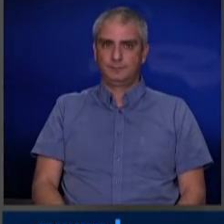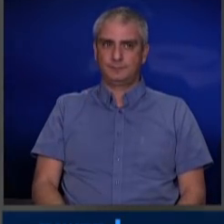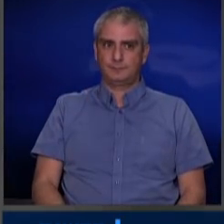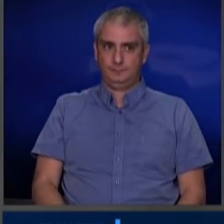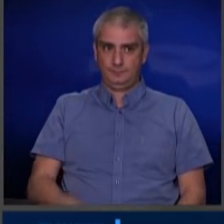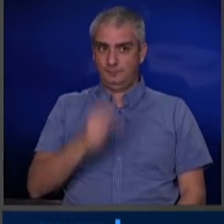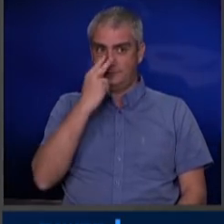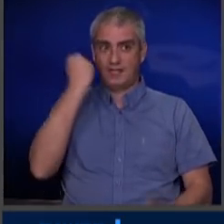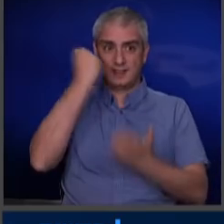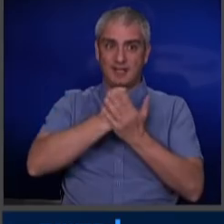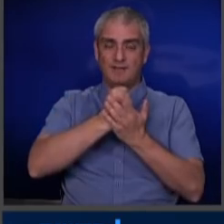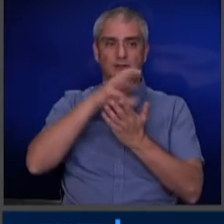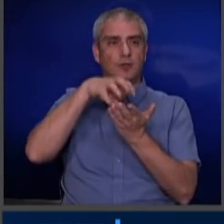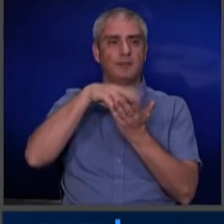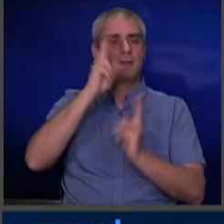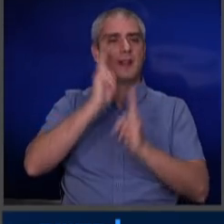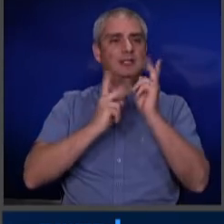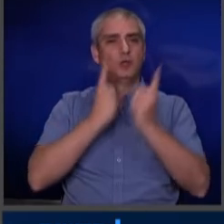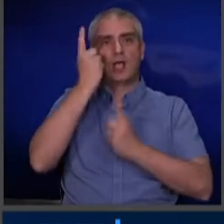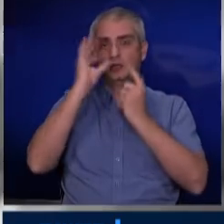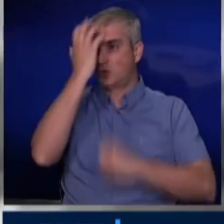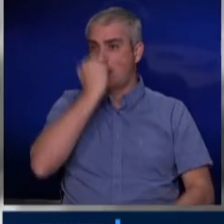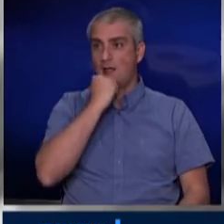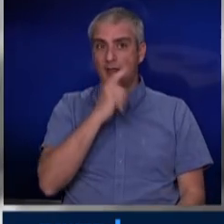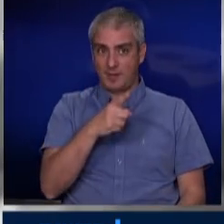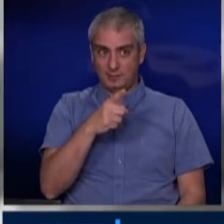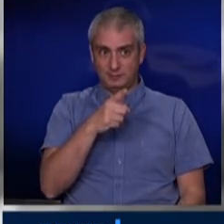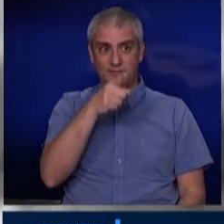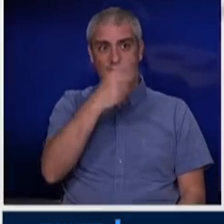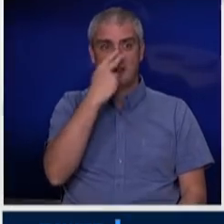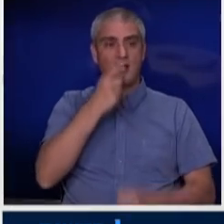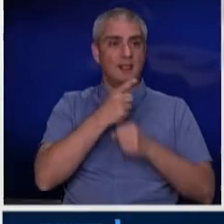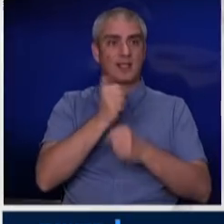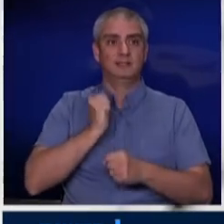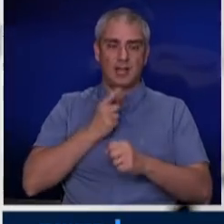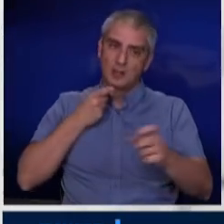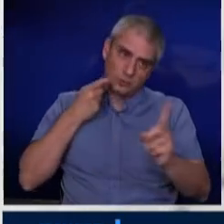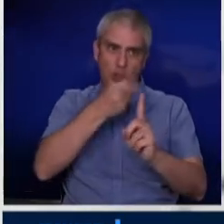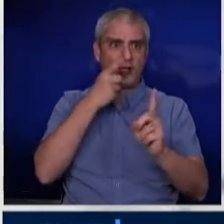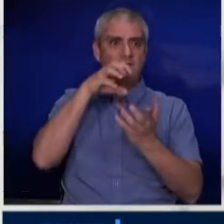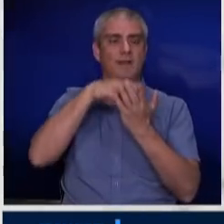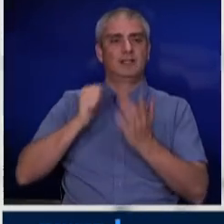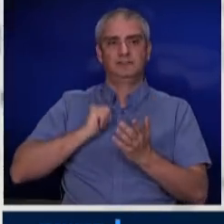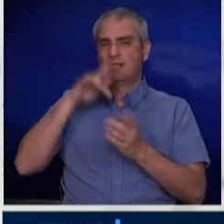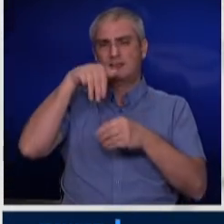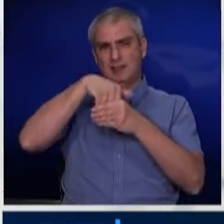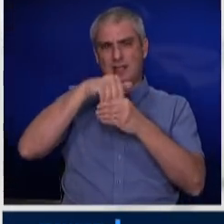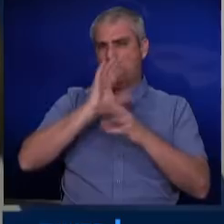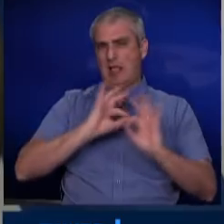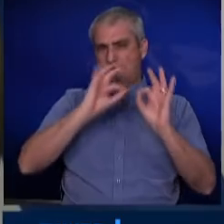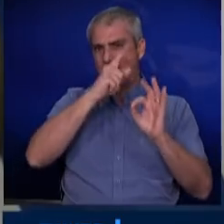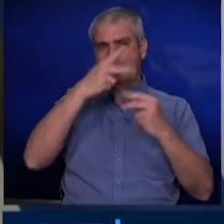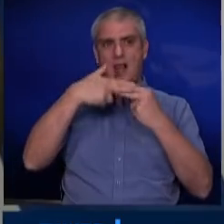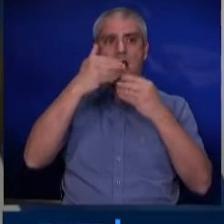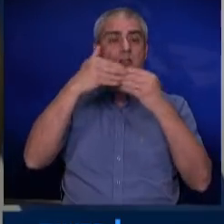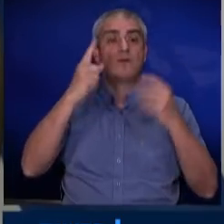כאן נראה תקיפה אווירית של מתחם לייצור רקטות של חמאס, וכאן נראה טנק צהלי תוקף עמדה צבאית לא מאוישת סמוך לגבול.